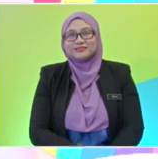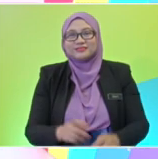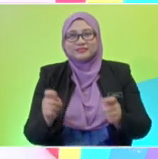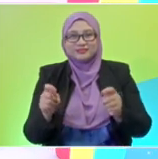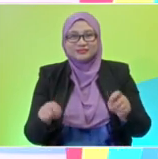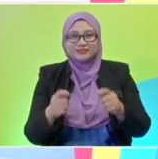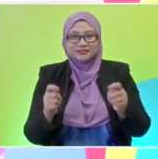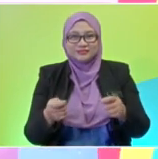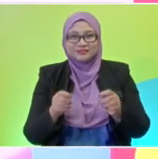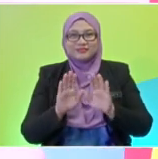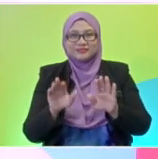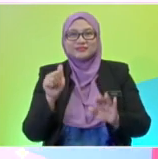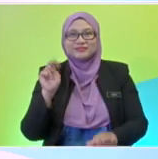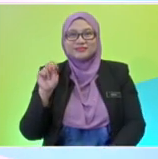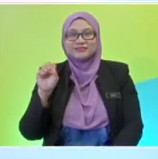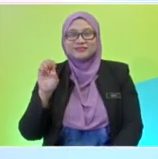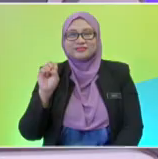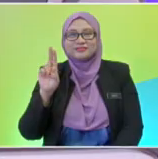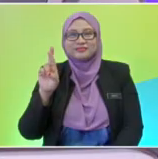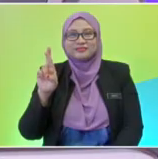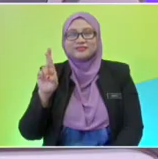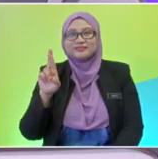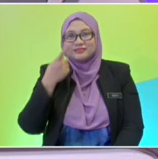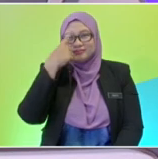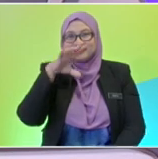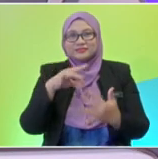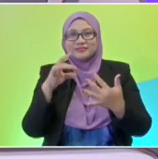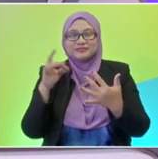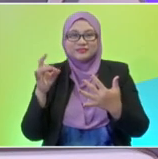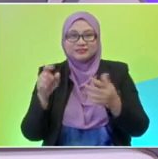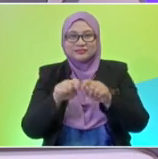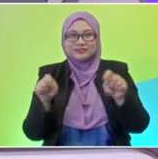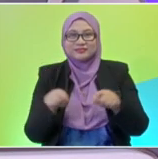ketika memilih tempat duduk kita bertolak bersama